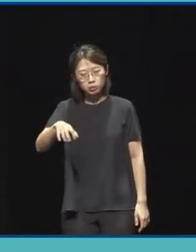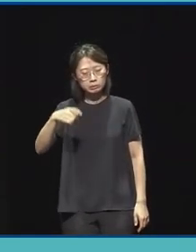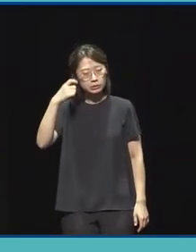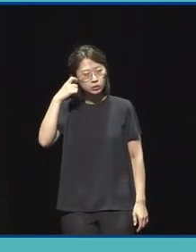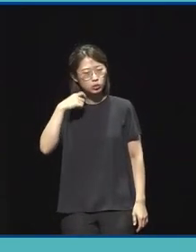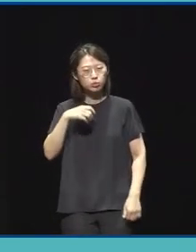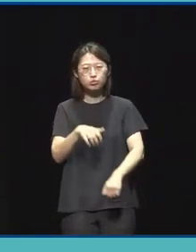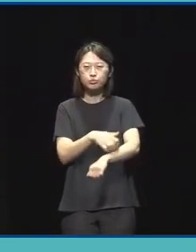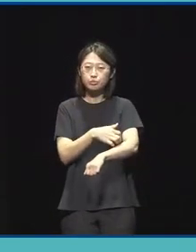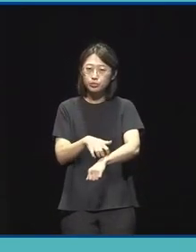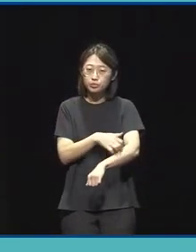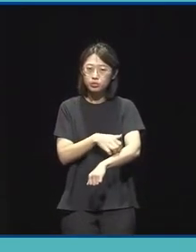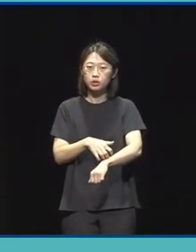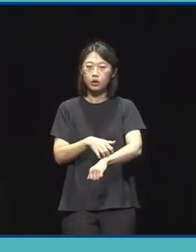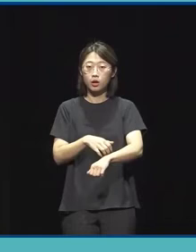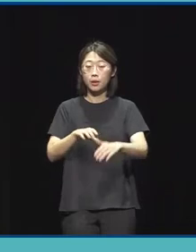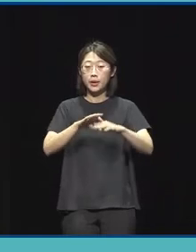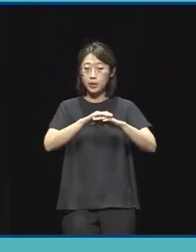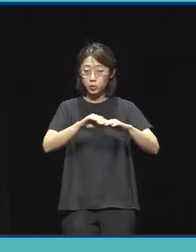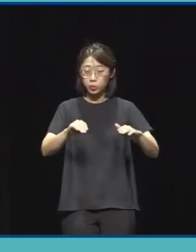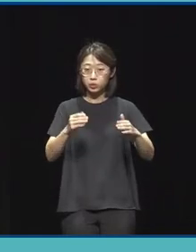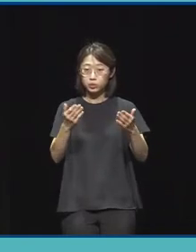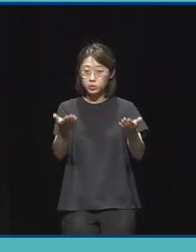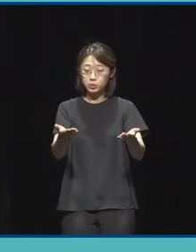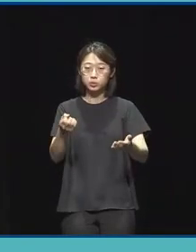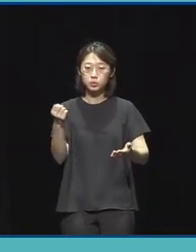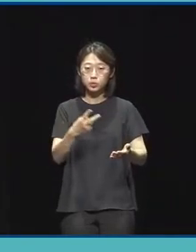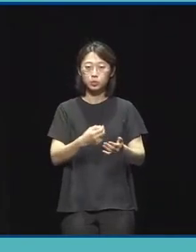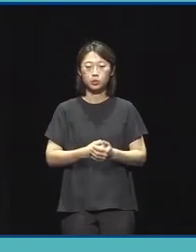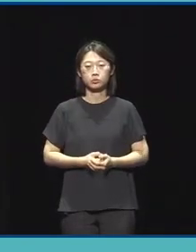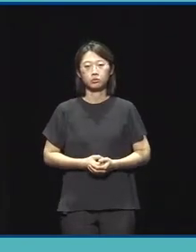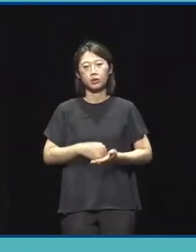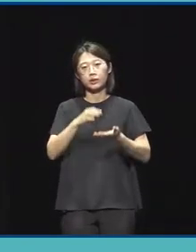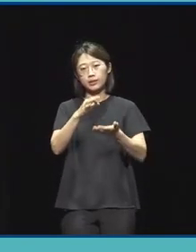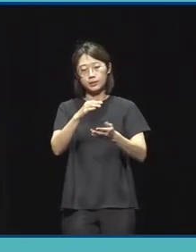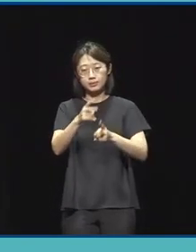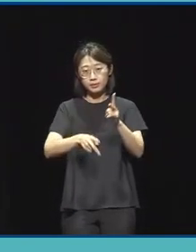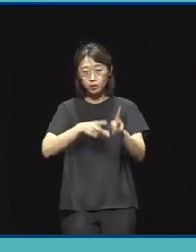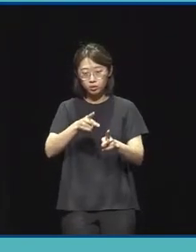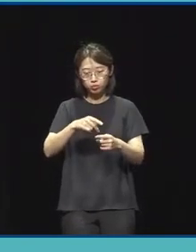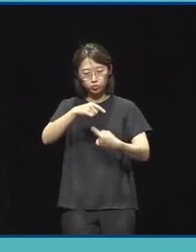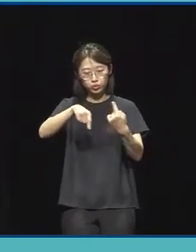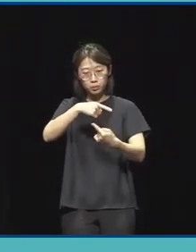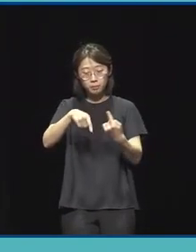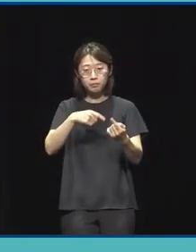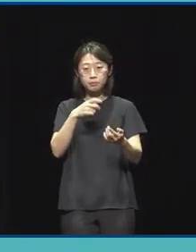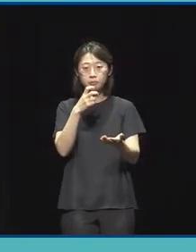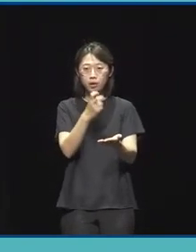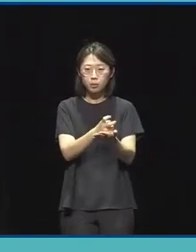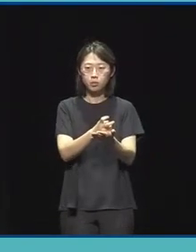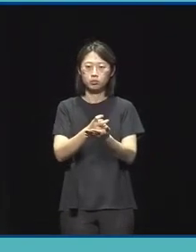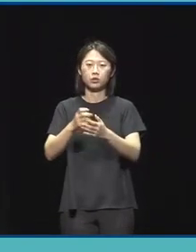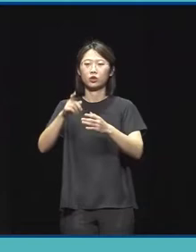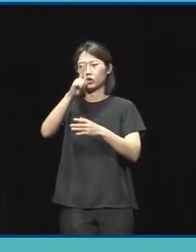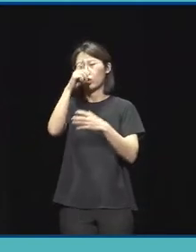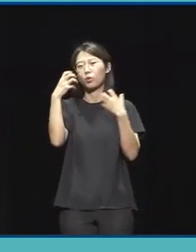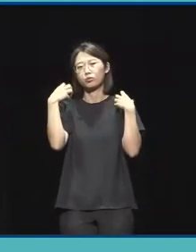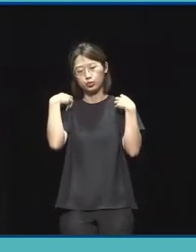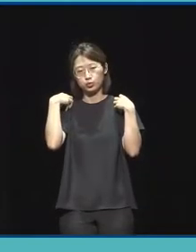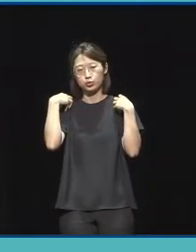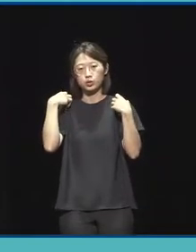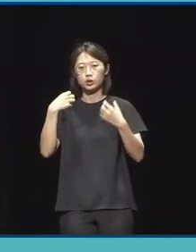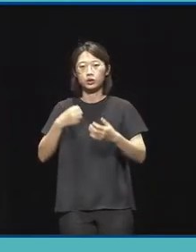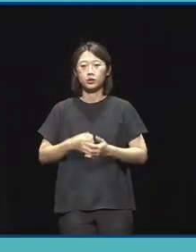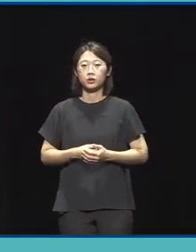불편함은 가능한 해소하되 문예지는 기금 사업의 운영 기조는 정부의 국정가제와 함께 지속적으로